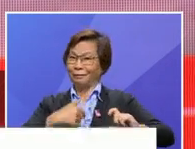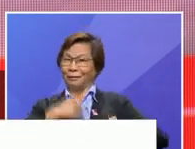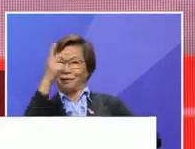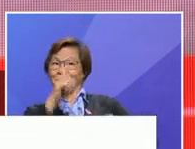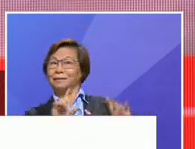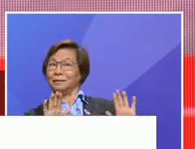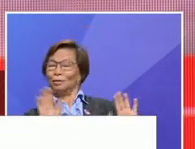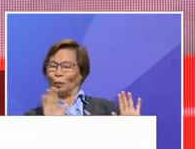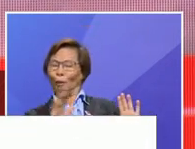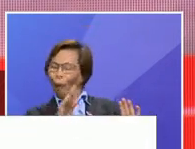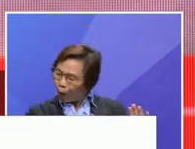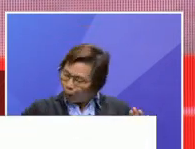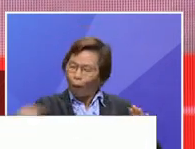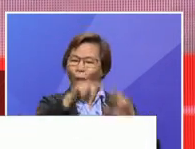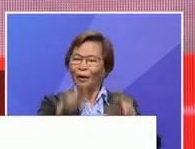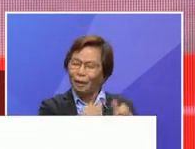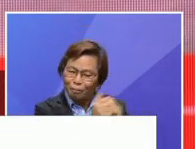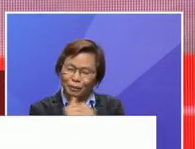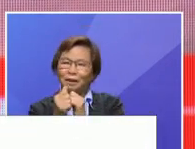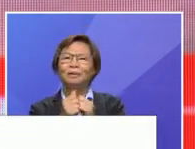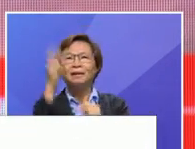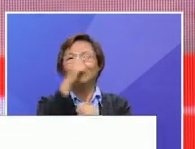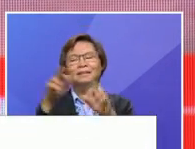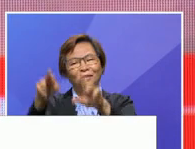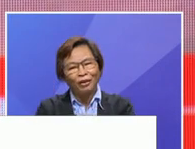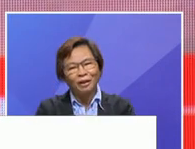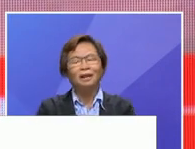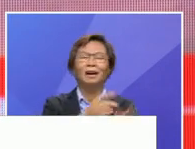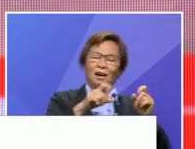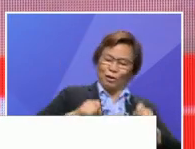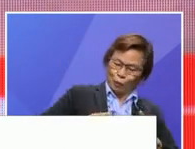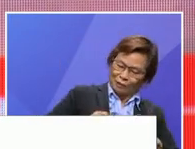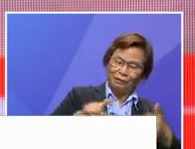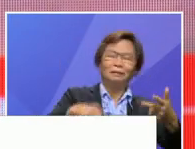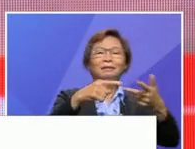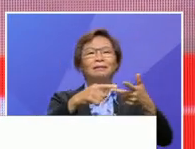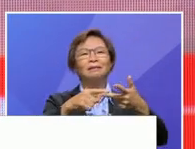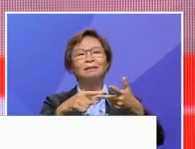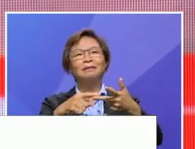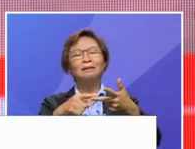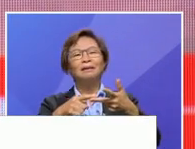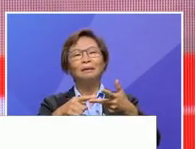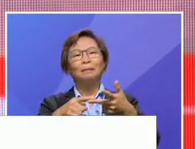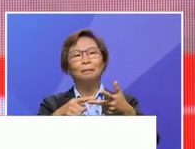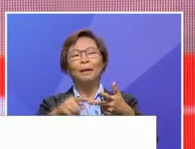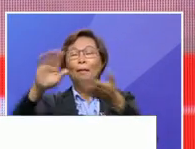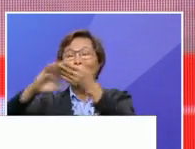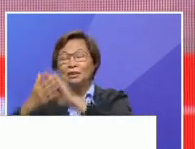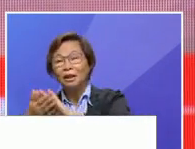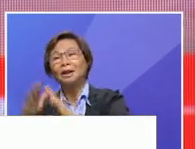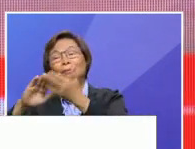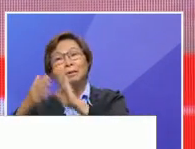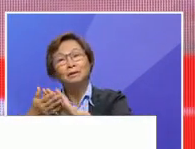saja yang PH timnya kerajaan rakyat sektor swasta nya Factor hamashiach